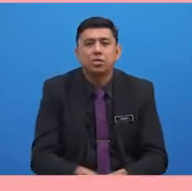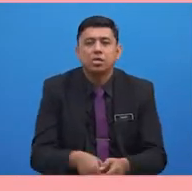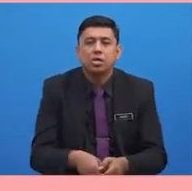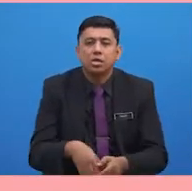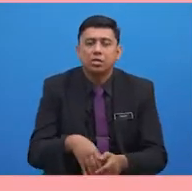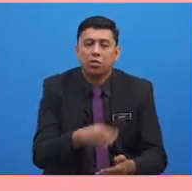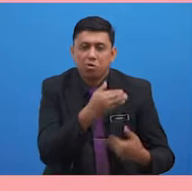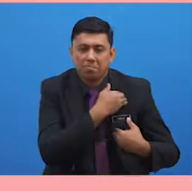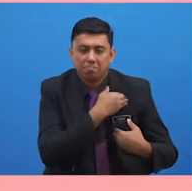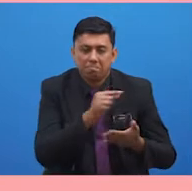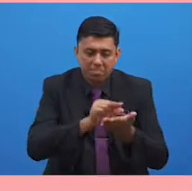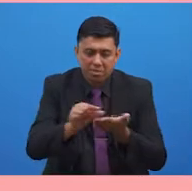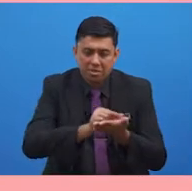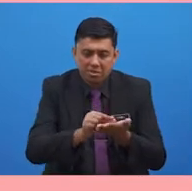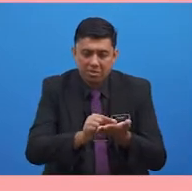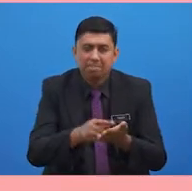jawatan bergaji tetap.